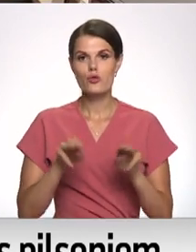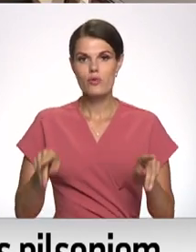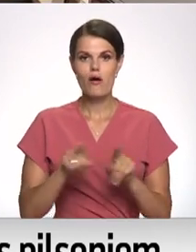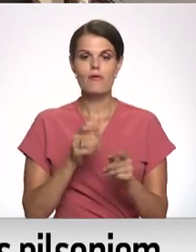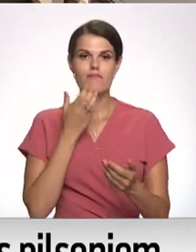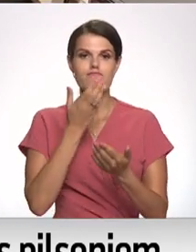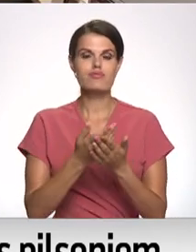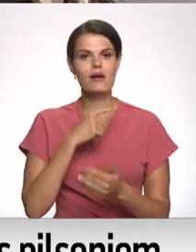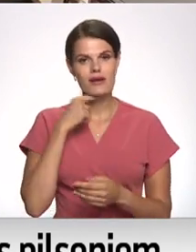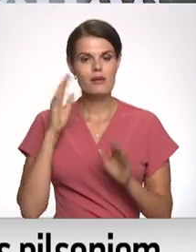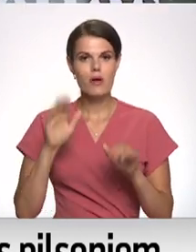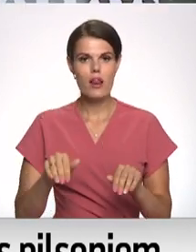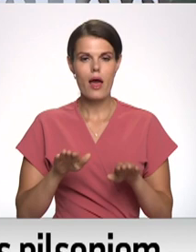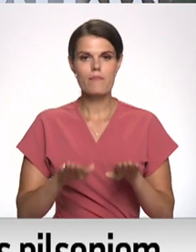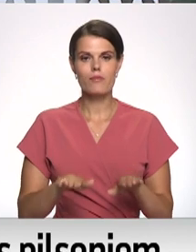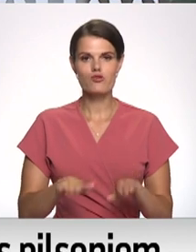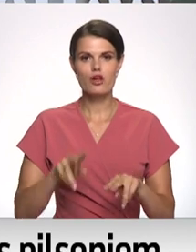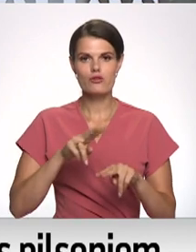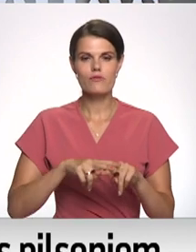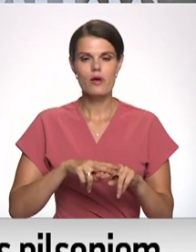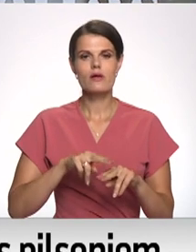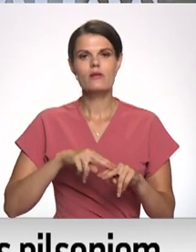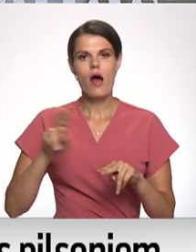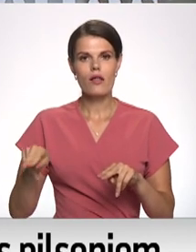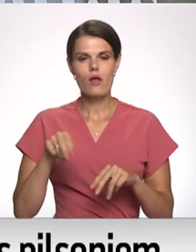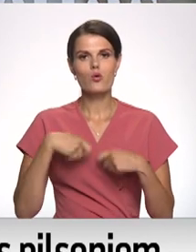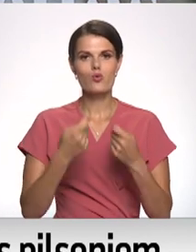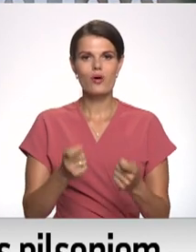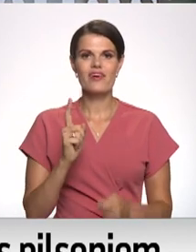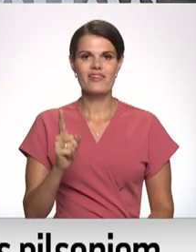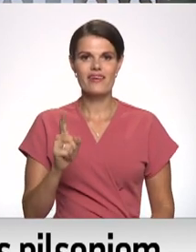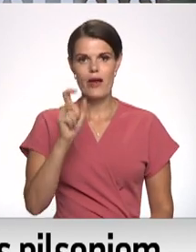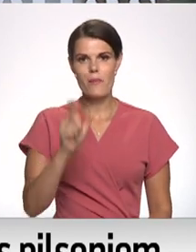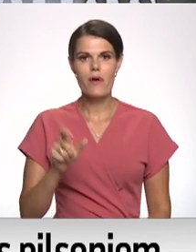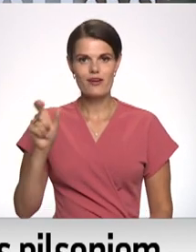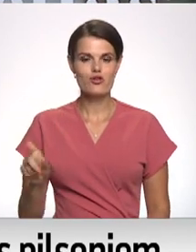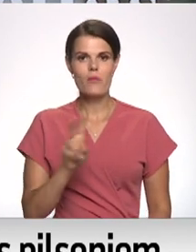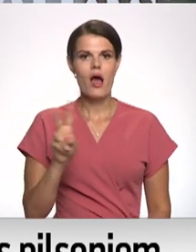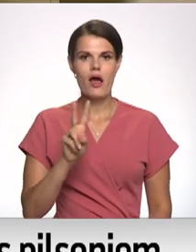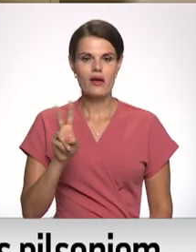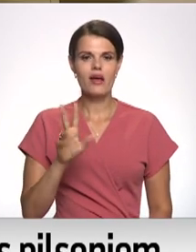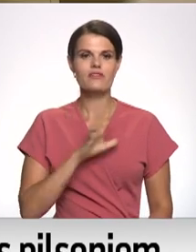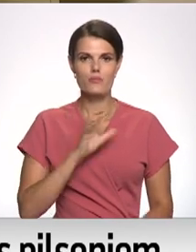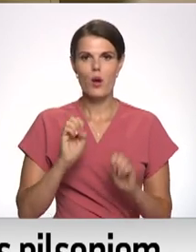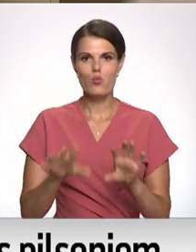rosina pastāvīgās uzturēšanās atļaujas Latvijā izsniegt tikai personām, kas nokārtojušas valsts valodas eksāmenu.